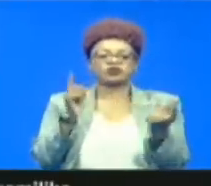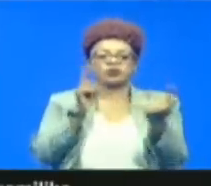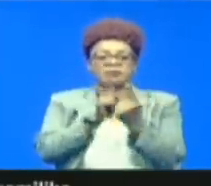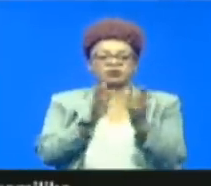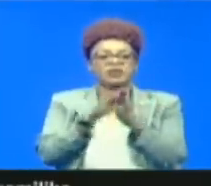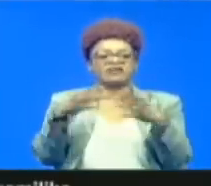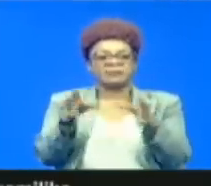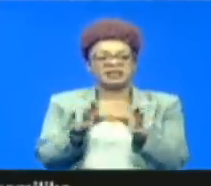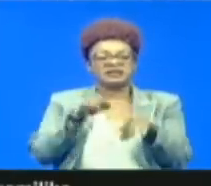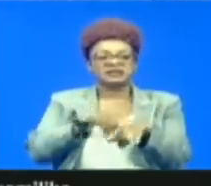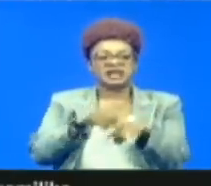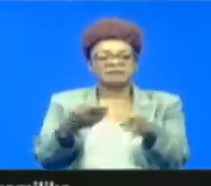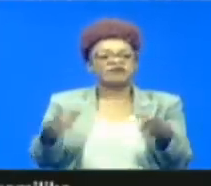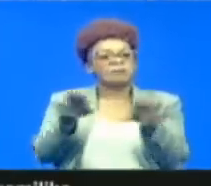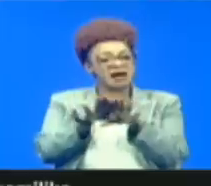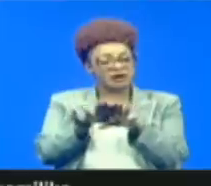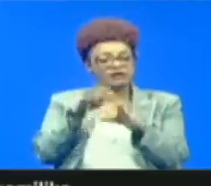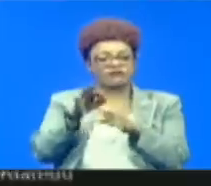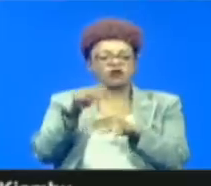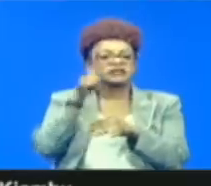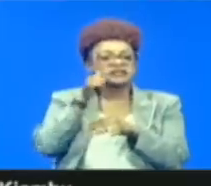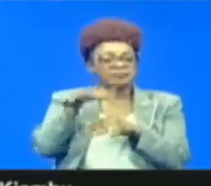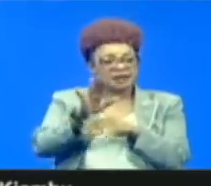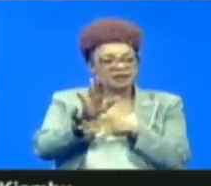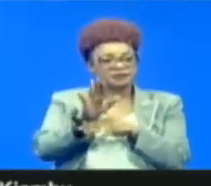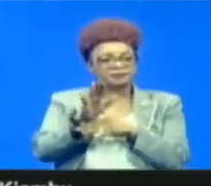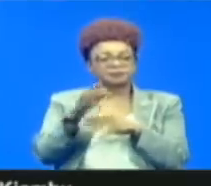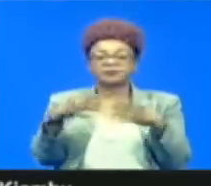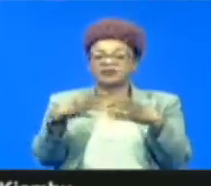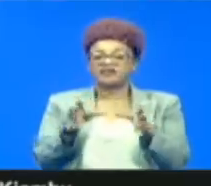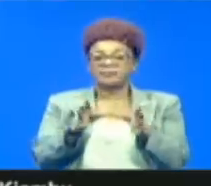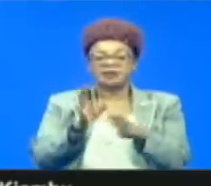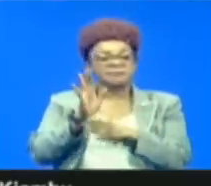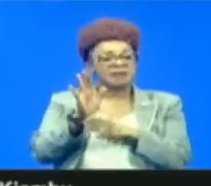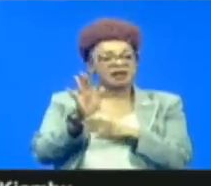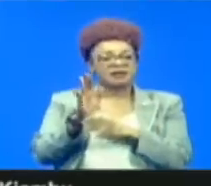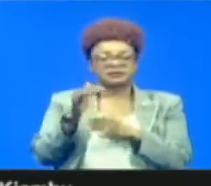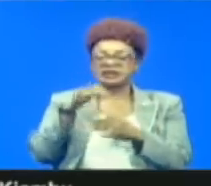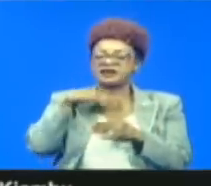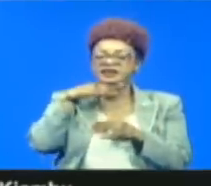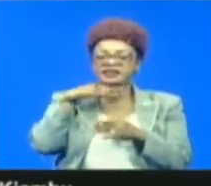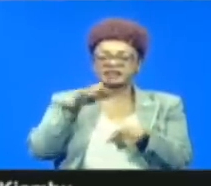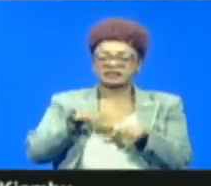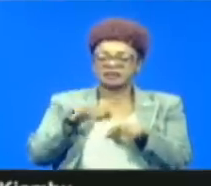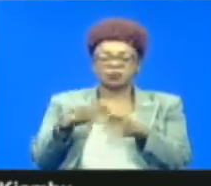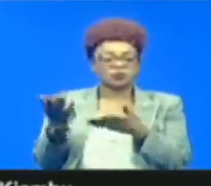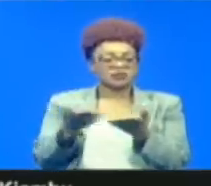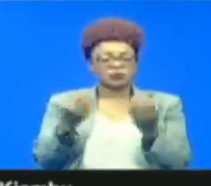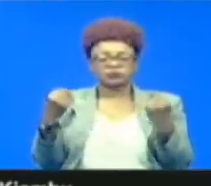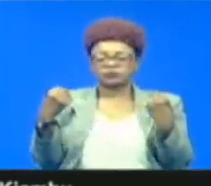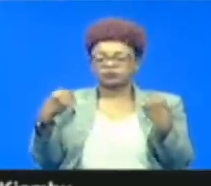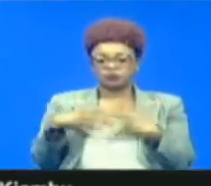familia hii wakati wa mazishi ya ami yake. Kwa familia yake mwendazake Mary Wambui, habari ya kifo chake kilipokewa na mshtuko